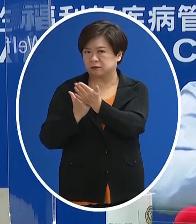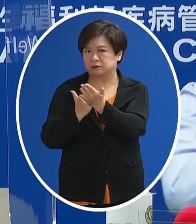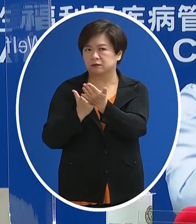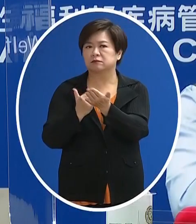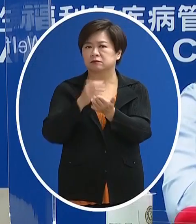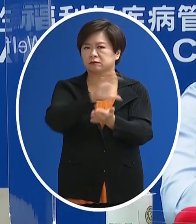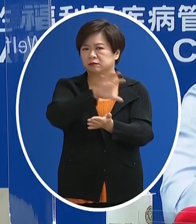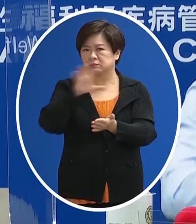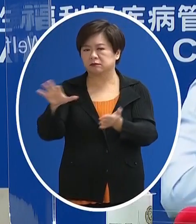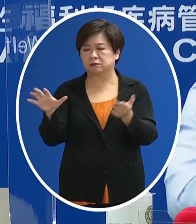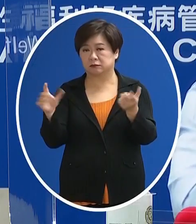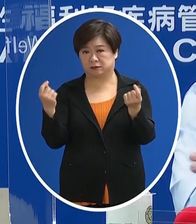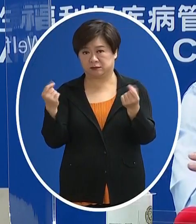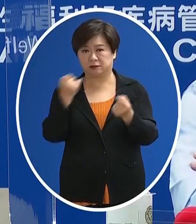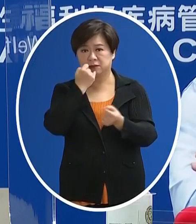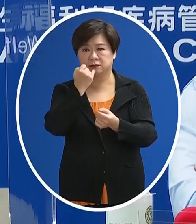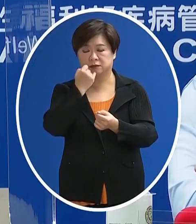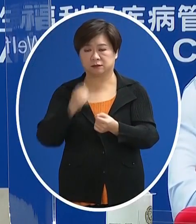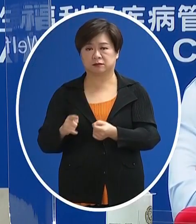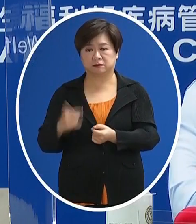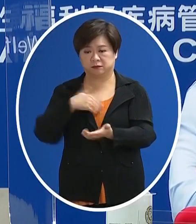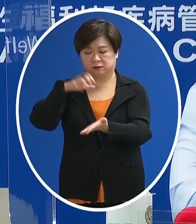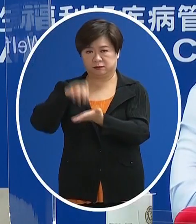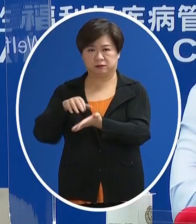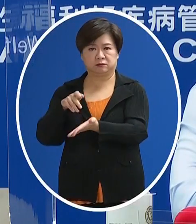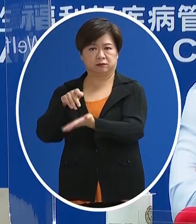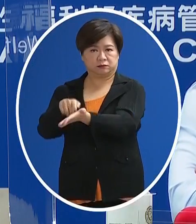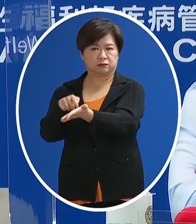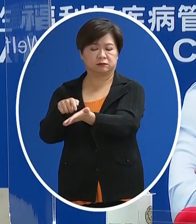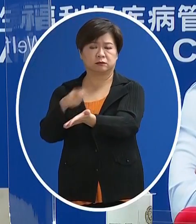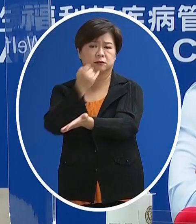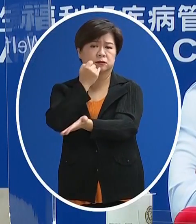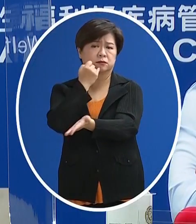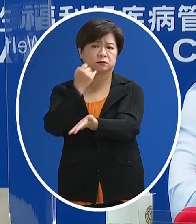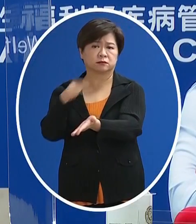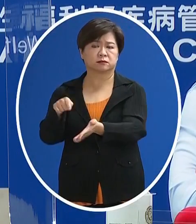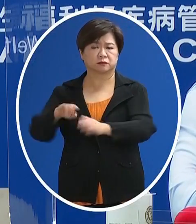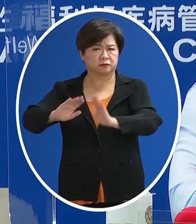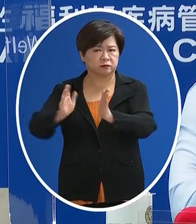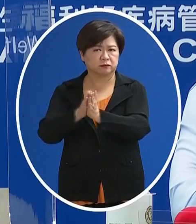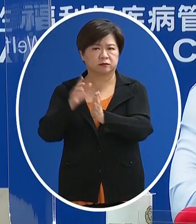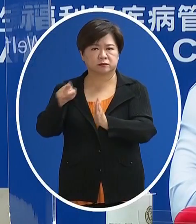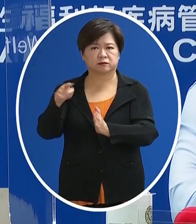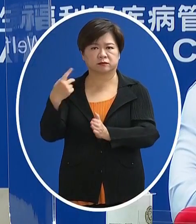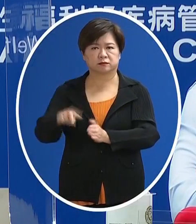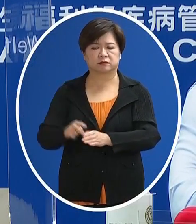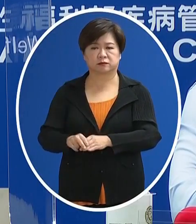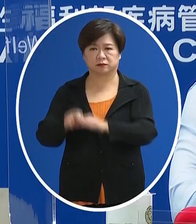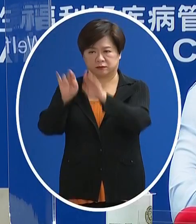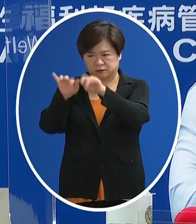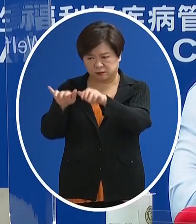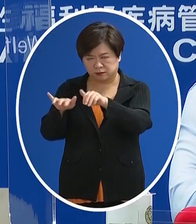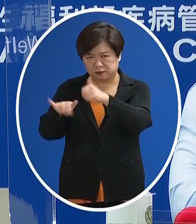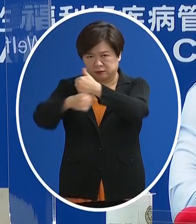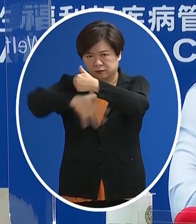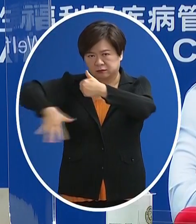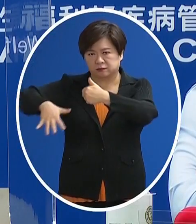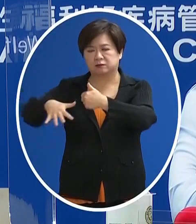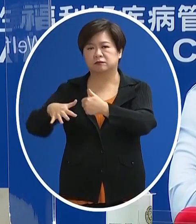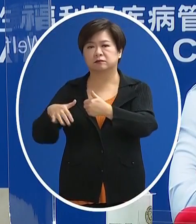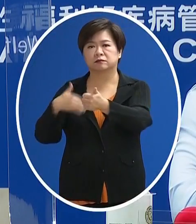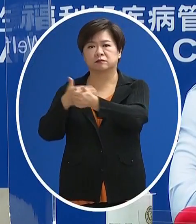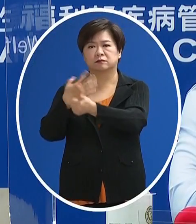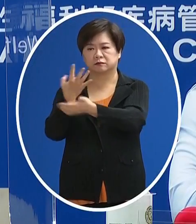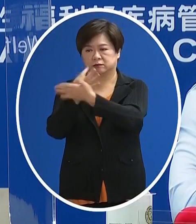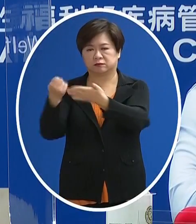好现场就来哈，就用身份证来报到，然后就直接好可以再透过资讯系统取得我们这barcode哈，那